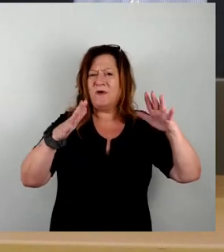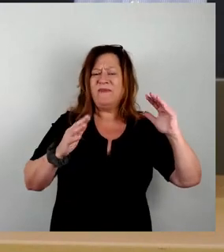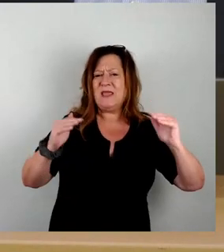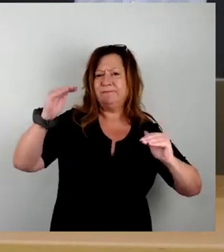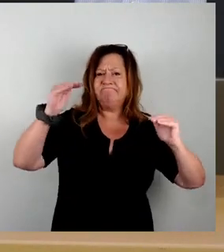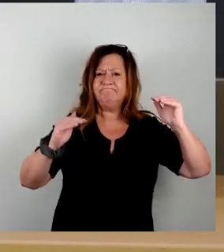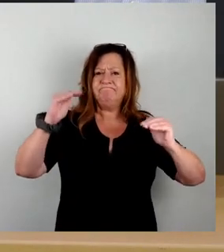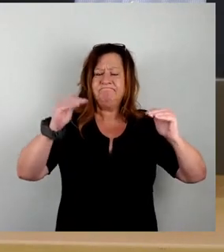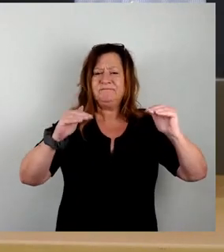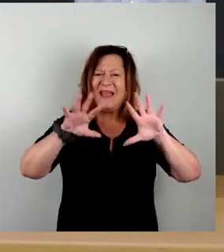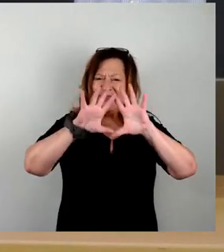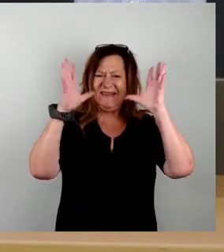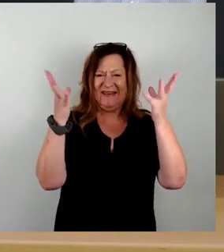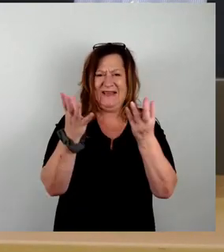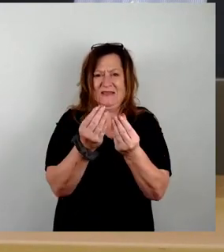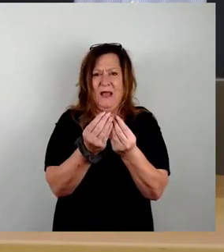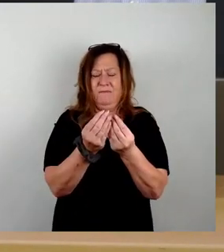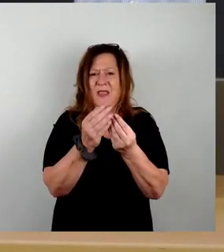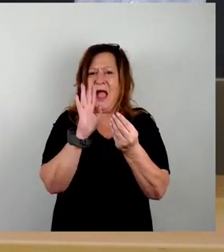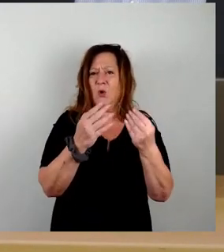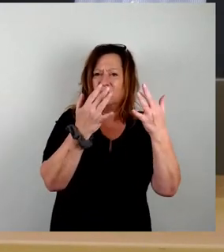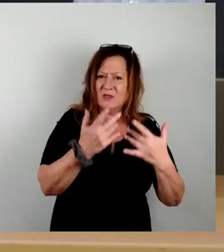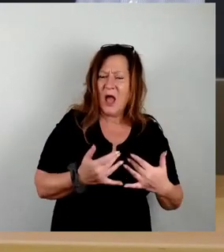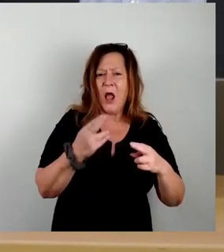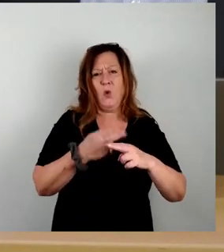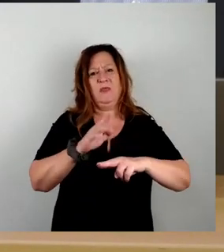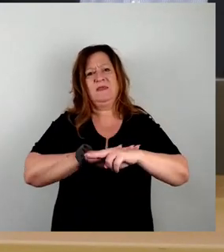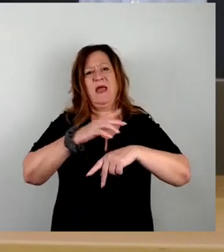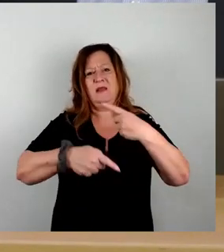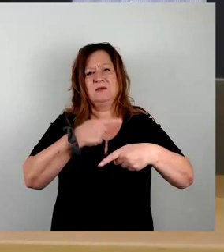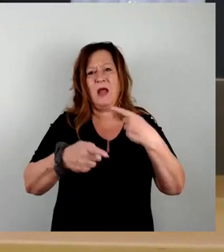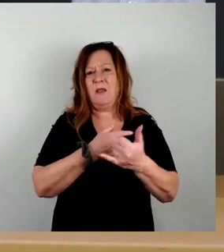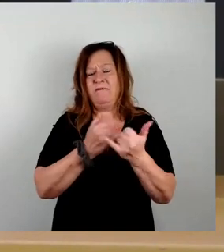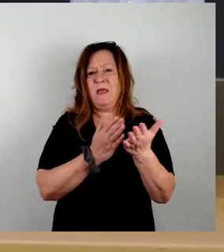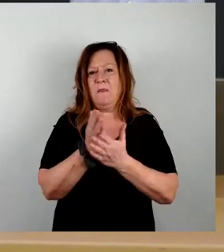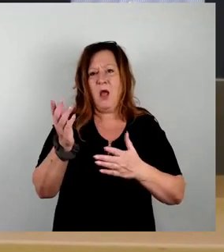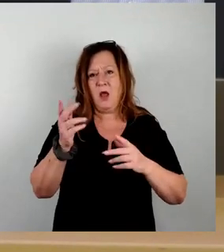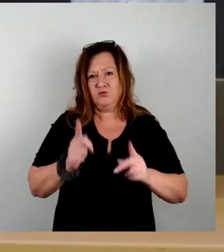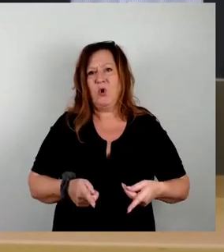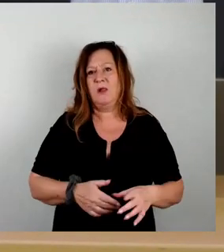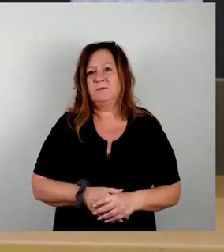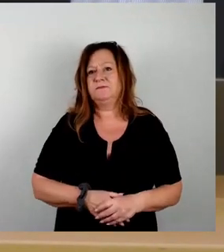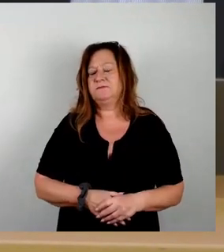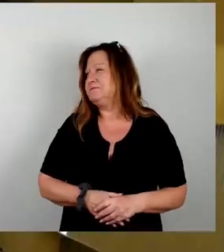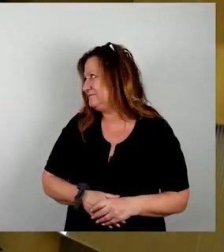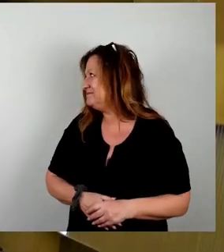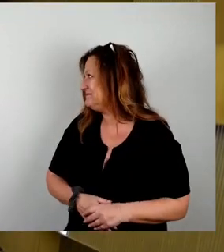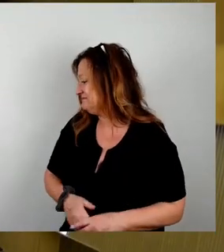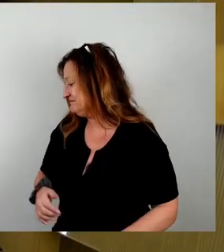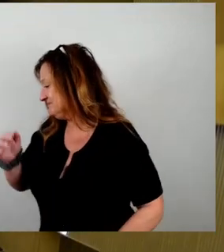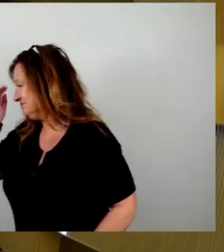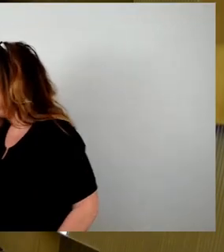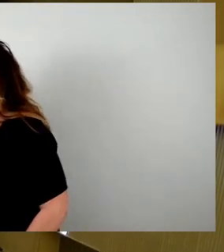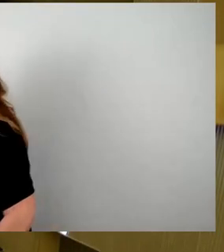das Gesamtgefüge und auch die Verzahnung dazu und auch die Zeitabfolge, wie es geplant ist. Okay, dann vielen Dank erstmal für die Antwort. Ich hätte noch